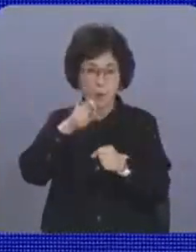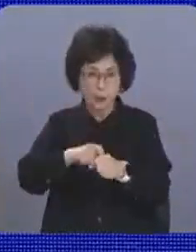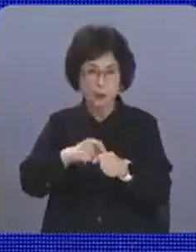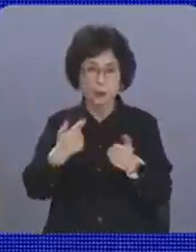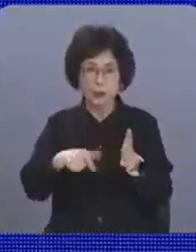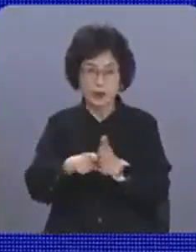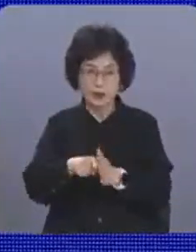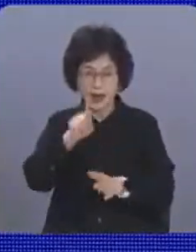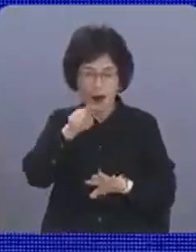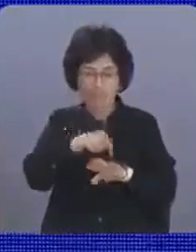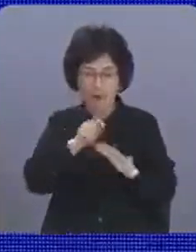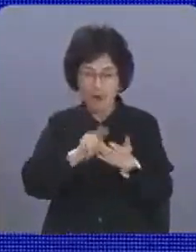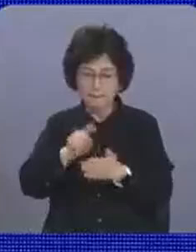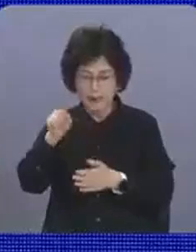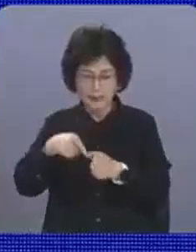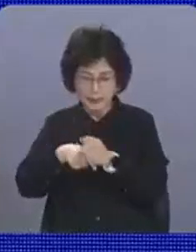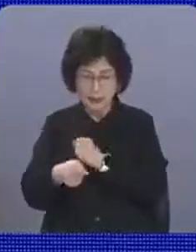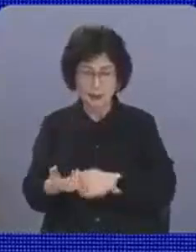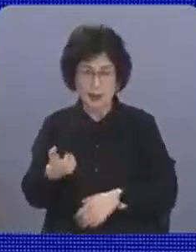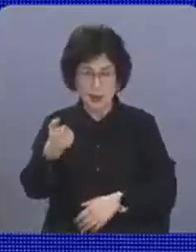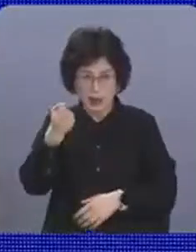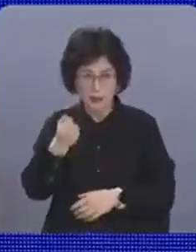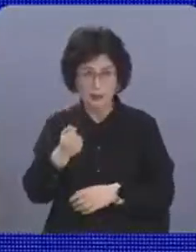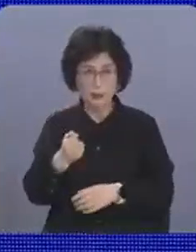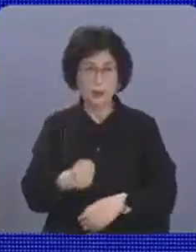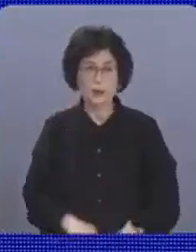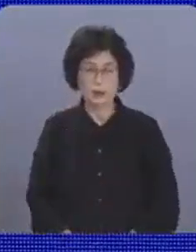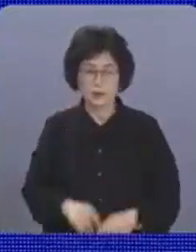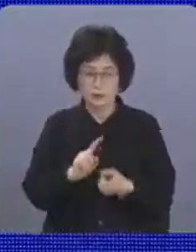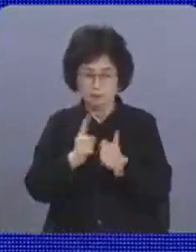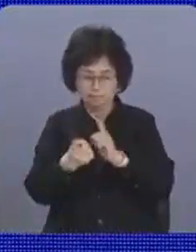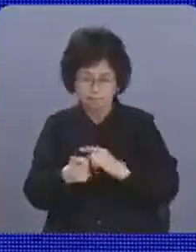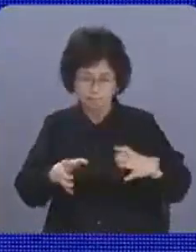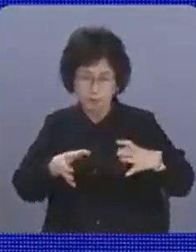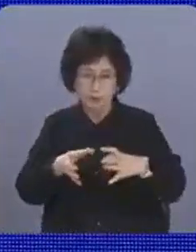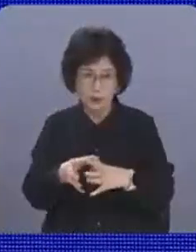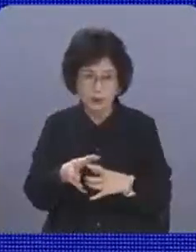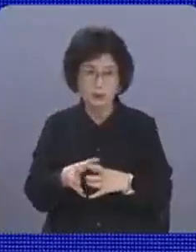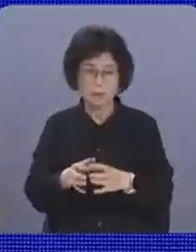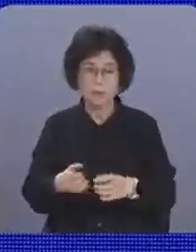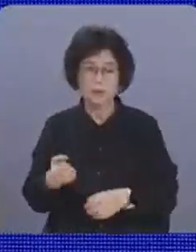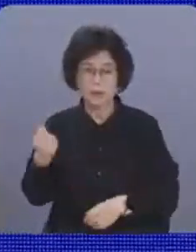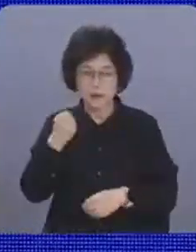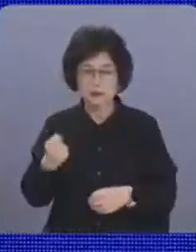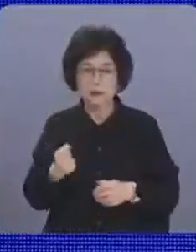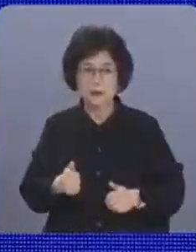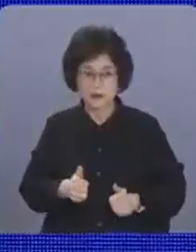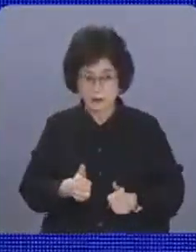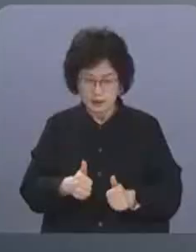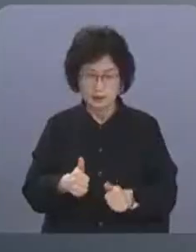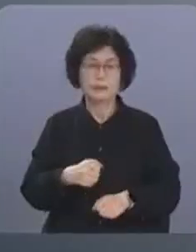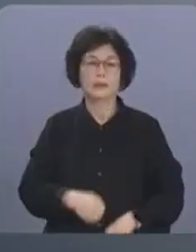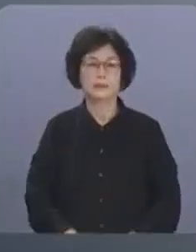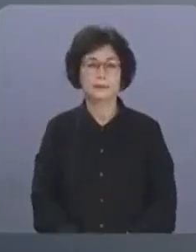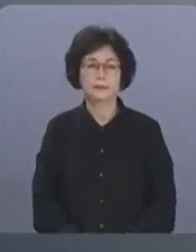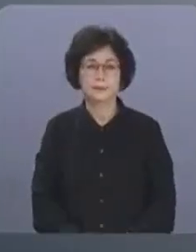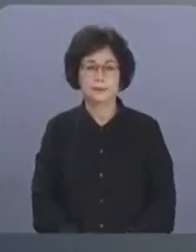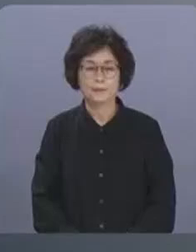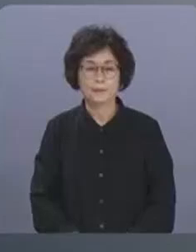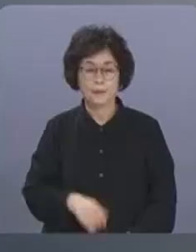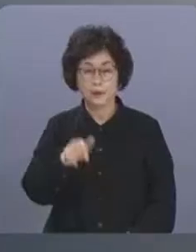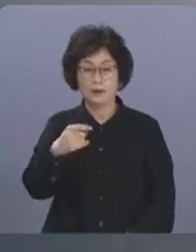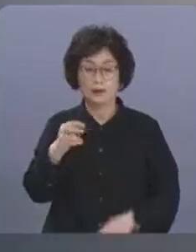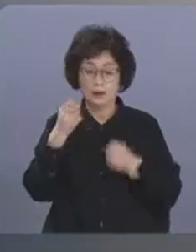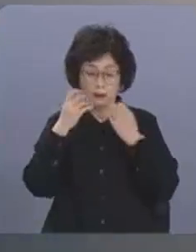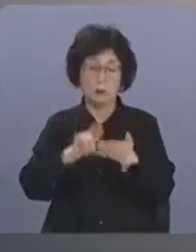향해 한마음 한뜻으로 뭉쳐 우공이산의 인연과 신념으로 힘차게 나아가겠습니다.